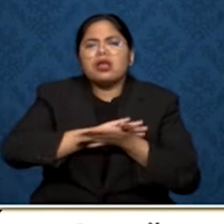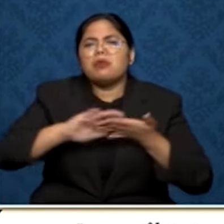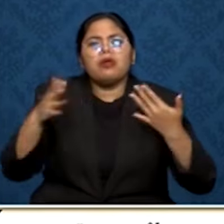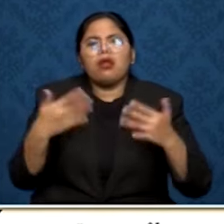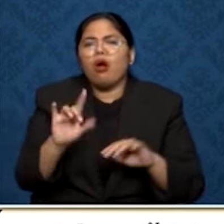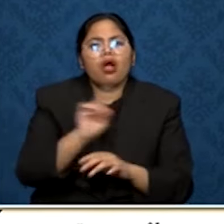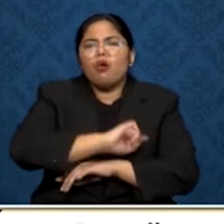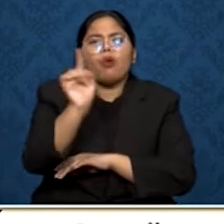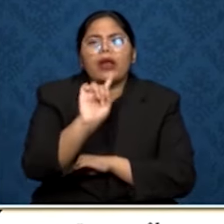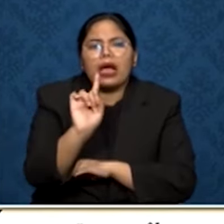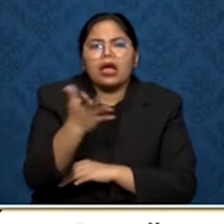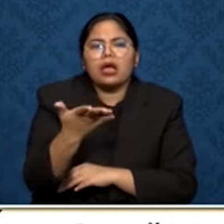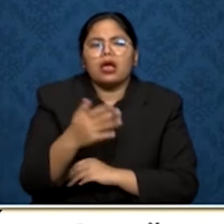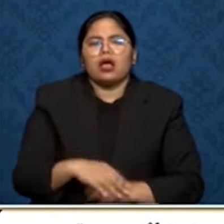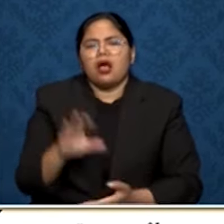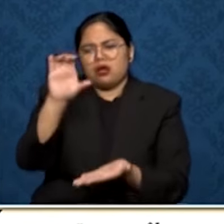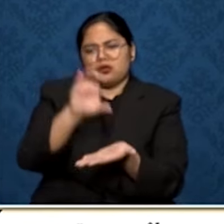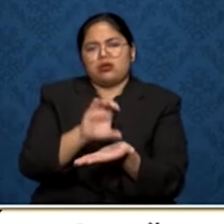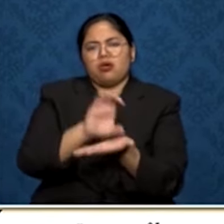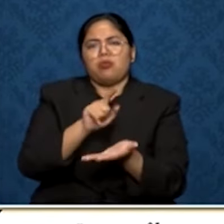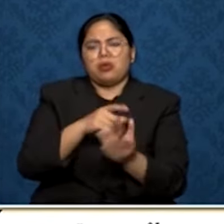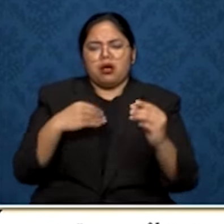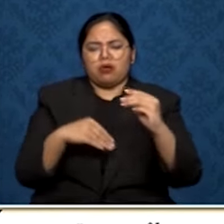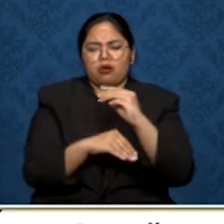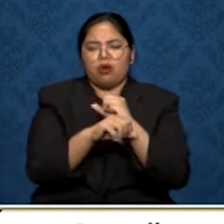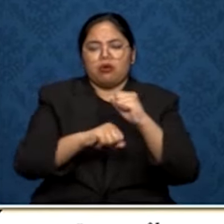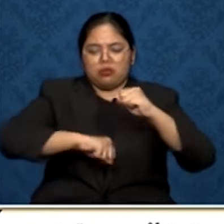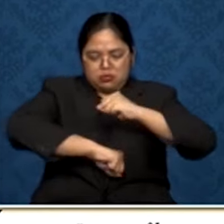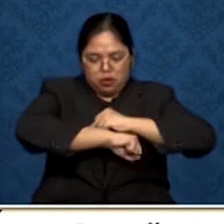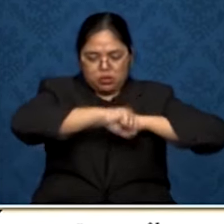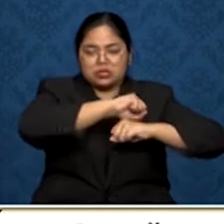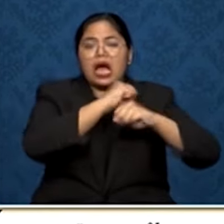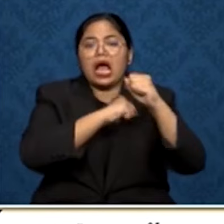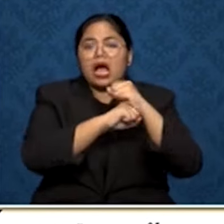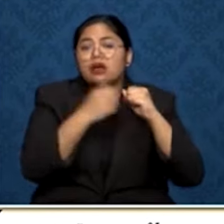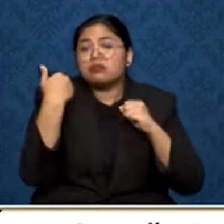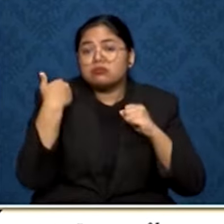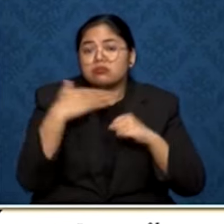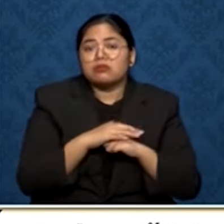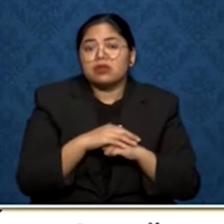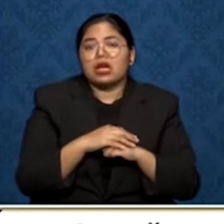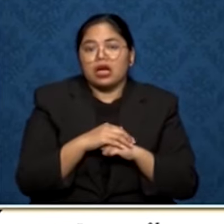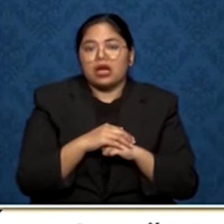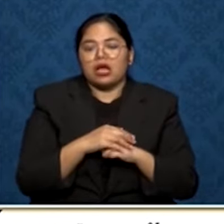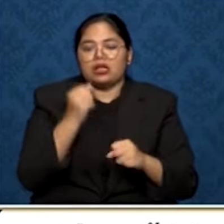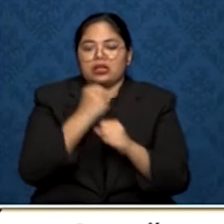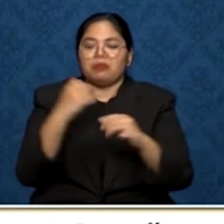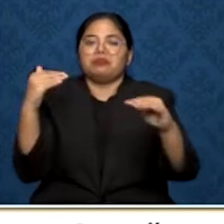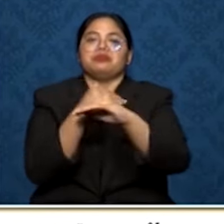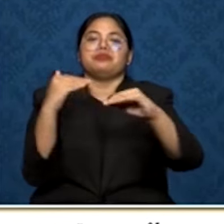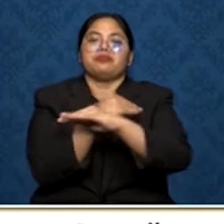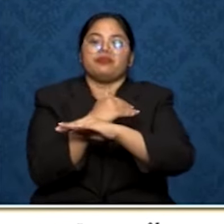ณไปเทศไยนะครับจะไมมีเรื่องก่อสร้างเป็ไปไม่ได้ครับSoft Power Scyothaั ท่านมาทาน